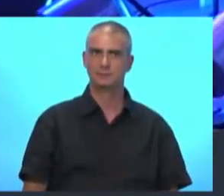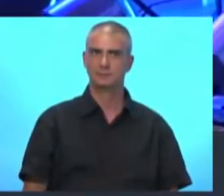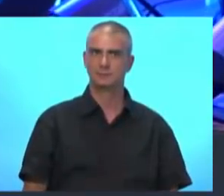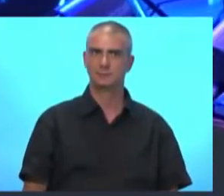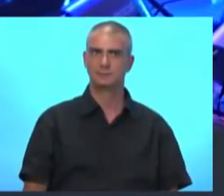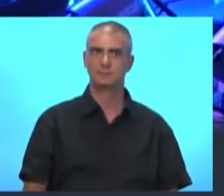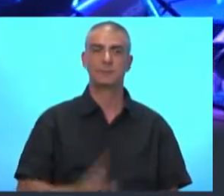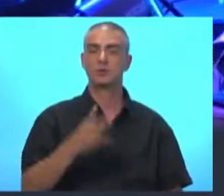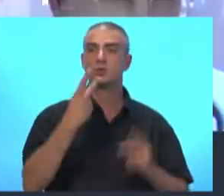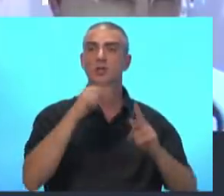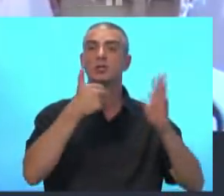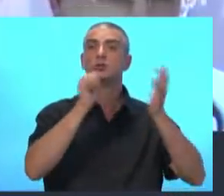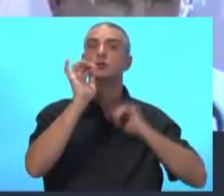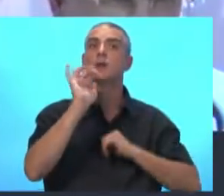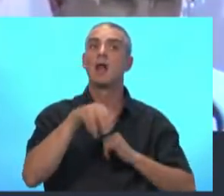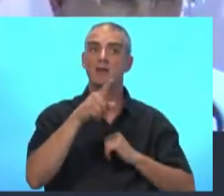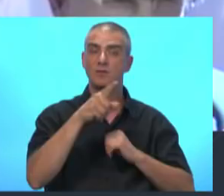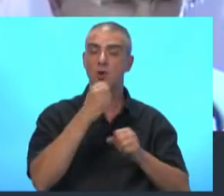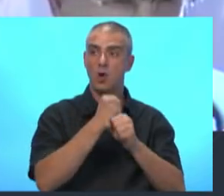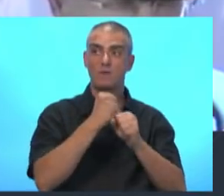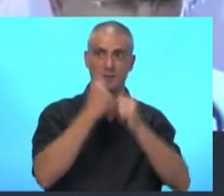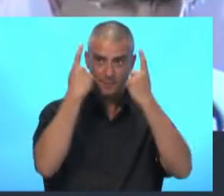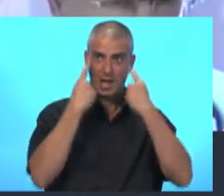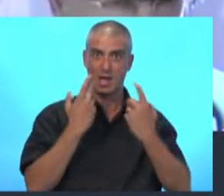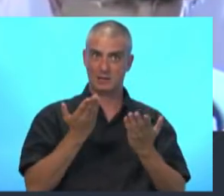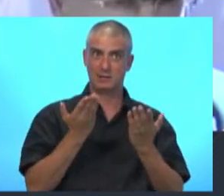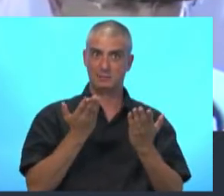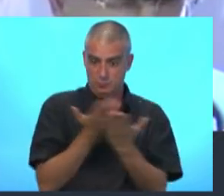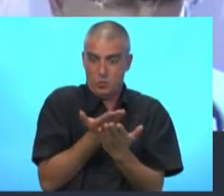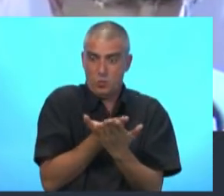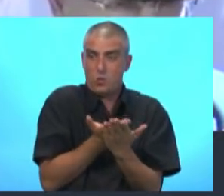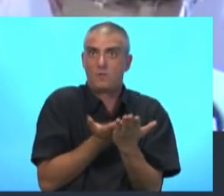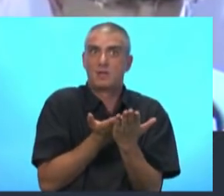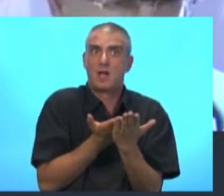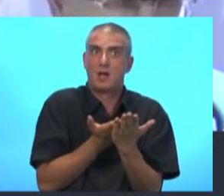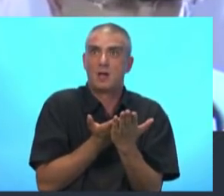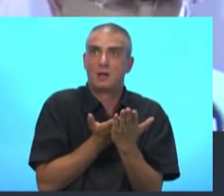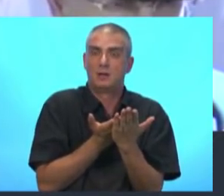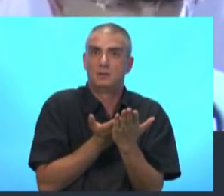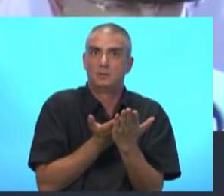יש מעל 60,000 עובדים חרדים. זאת עובדה.